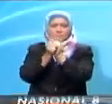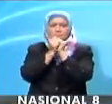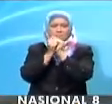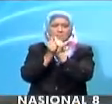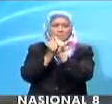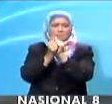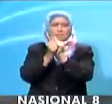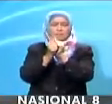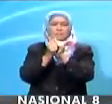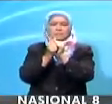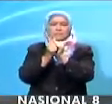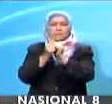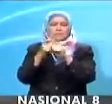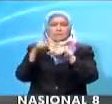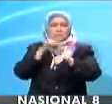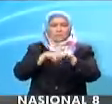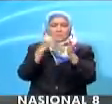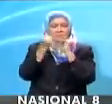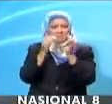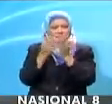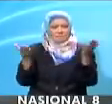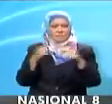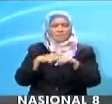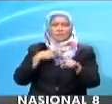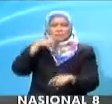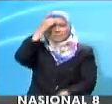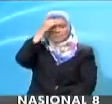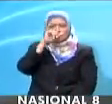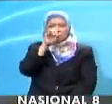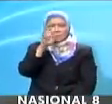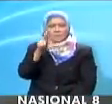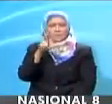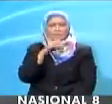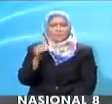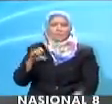Dato' Ismail Karim turut diadakan sesi dialog bersama penyokong-penyokong pasukan JDT.